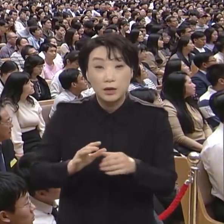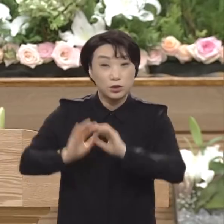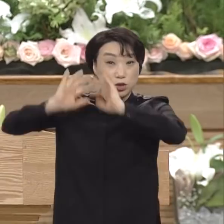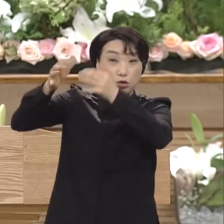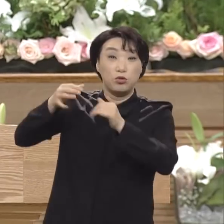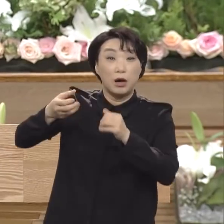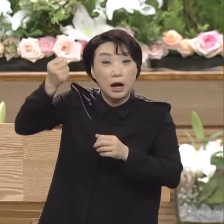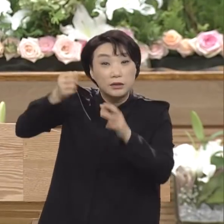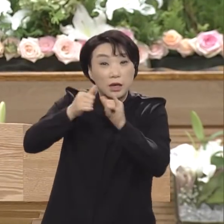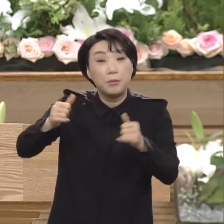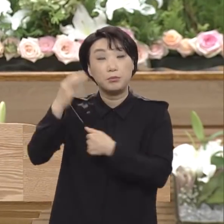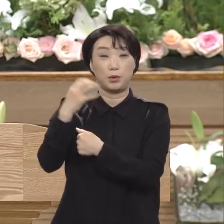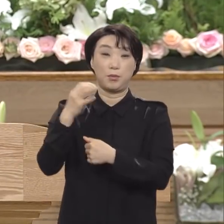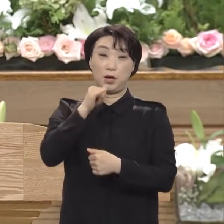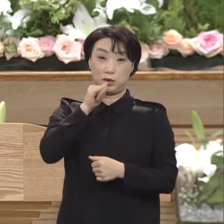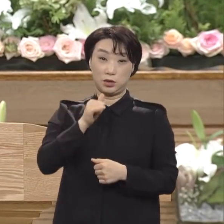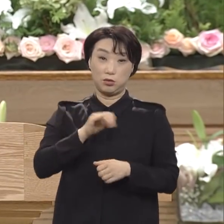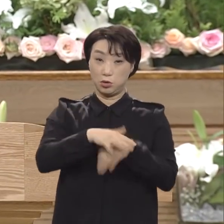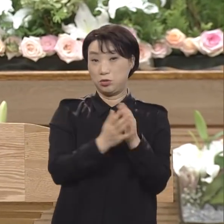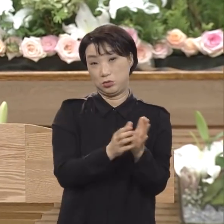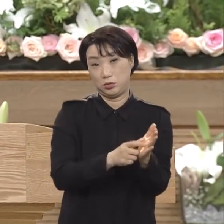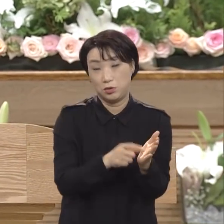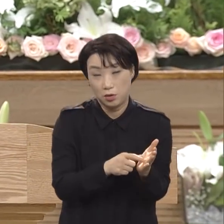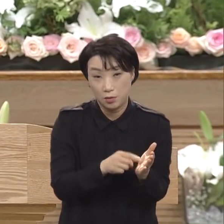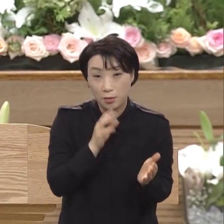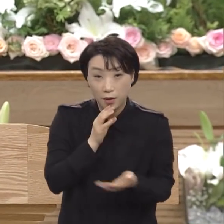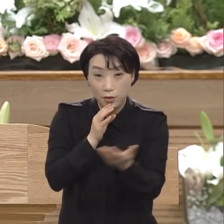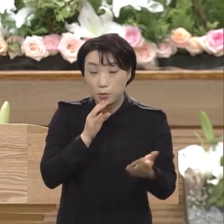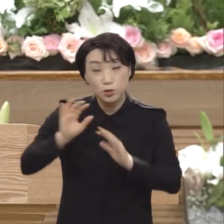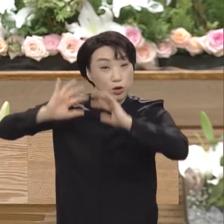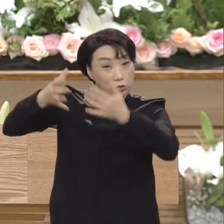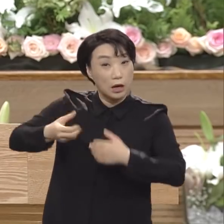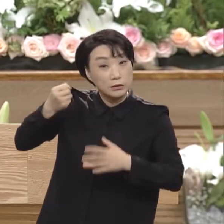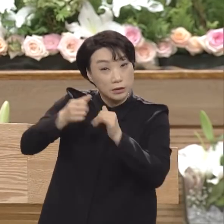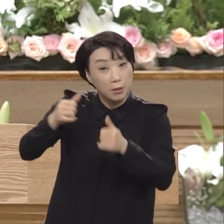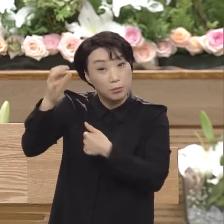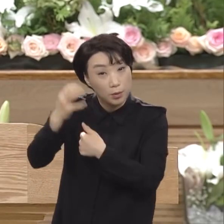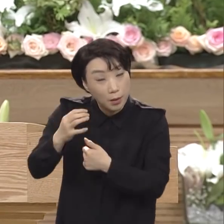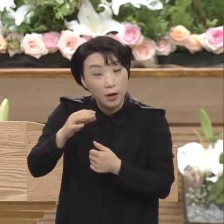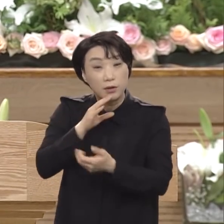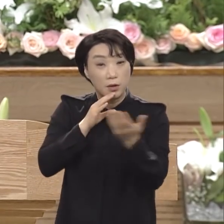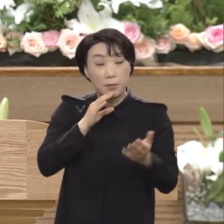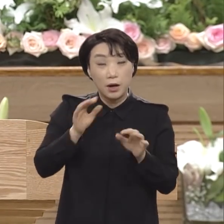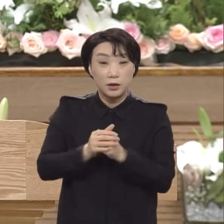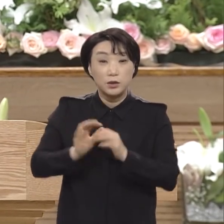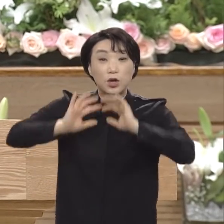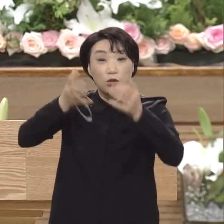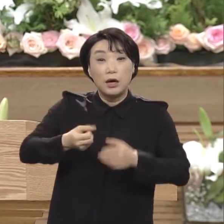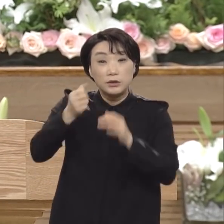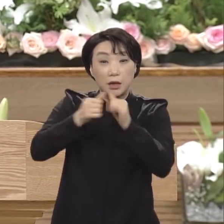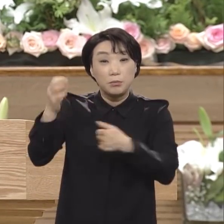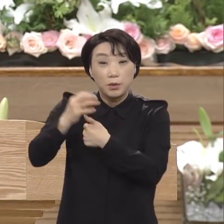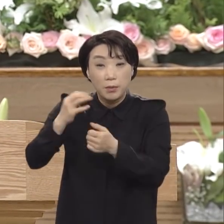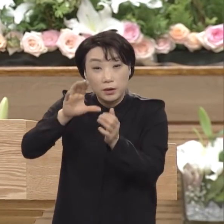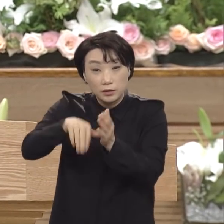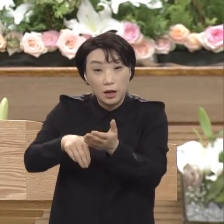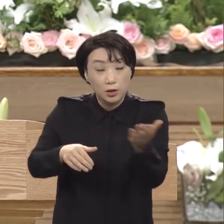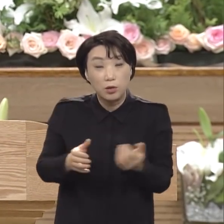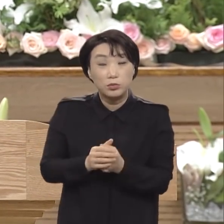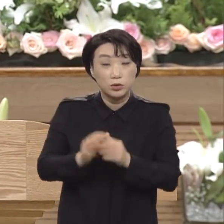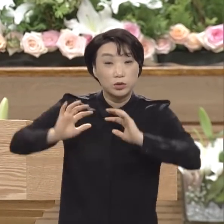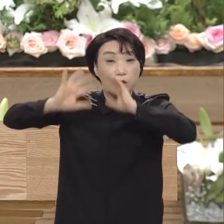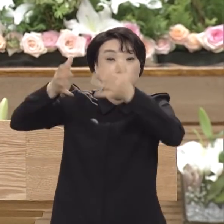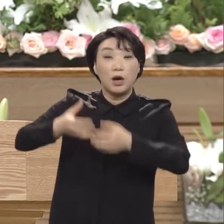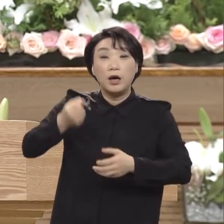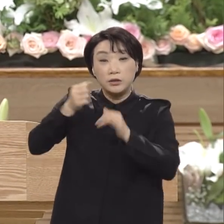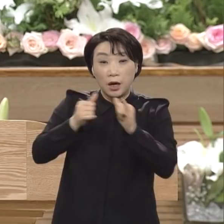천국이 있는 자를 핍박한다는 거예요. 그럼 천국이 있는 자. 그럼 천국이 있는 자가 핍박을 받는데, 천국이